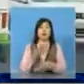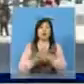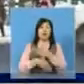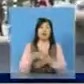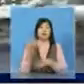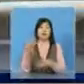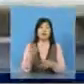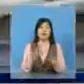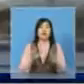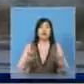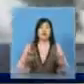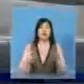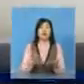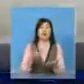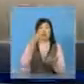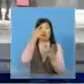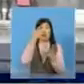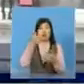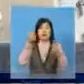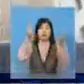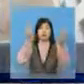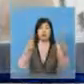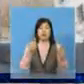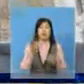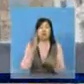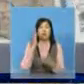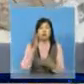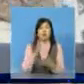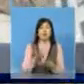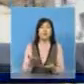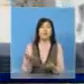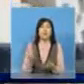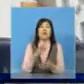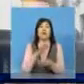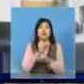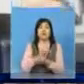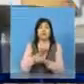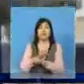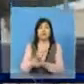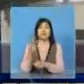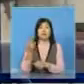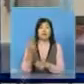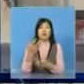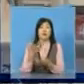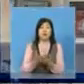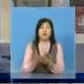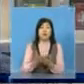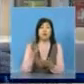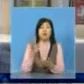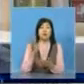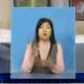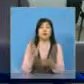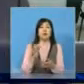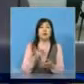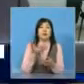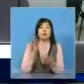арналған орын электронды табло міндеттеледі. Қазір қалада 700-ден астам аялдама болса, автобус тоқтайтын 300-ге жуық орында күту алаңы